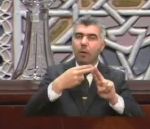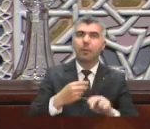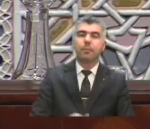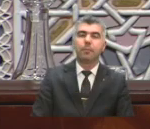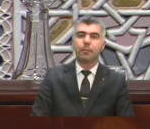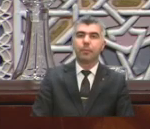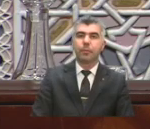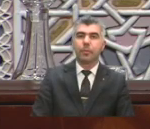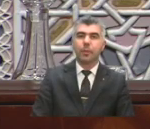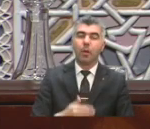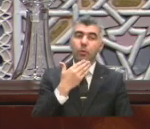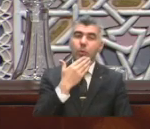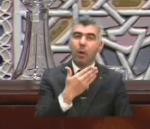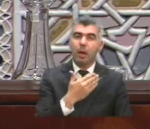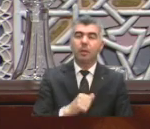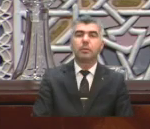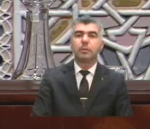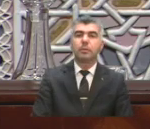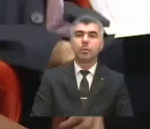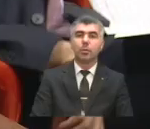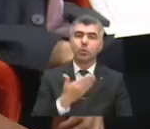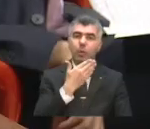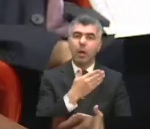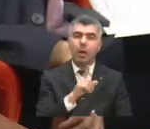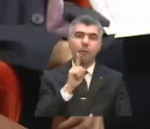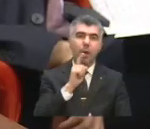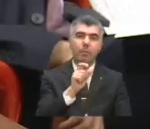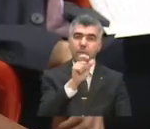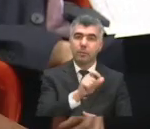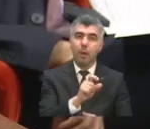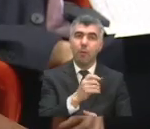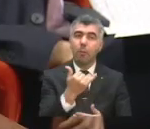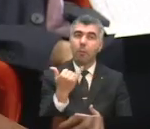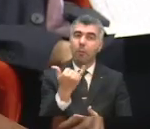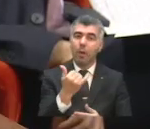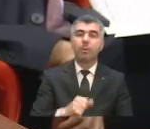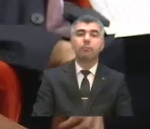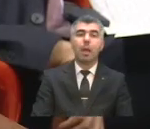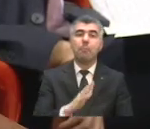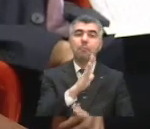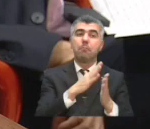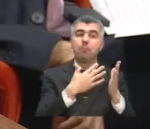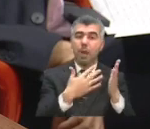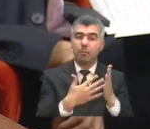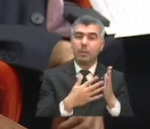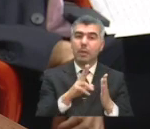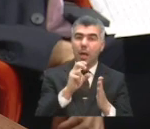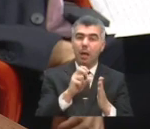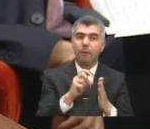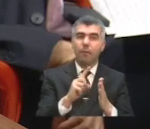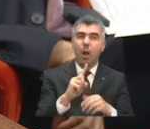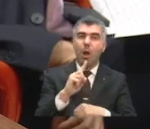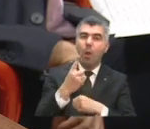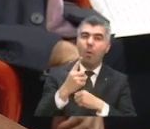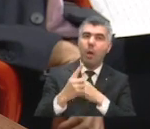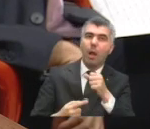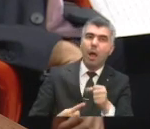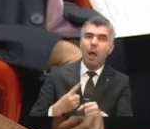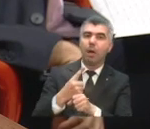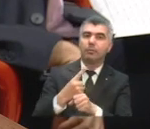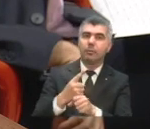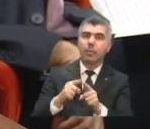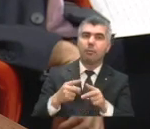شكرا سيد رئيس، شكرا سيد نائب على هذا السؤال المهم جدا، لان هذا البرنامج عرف اول سنه ديالو في هذا الصيف